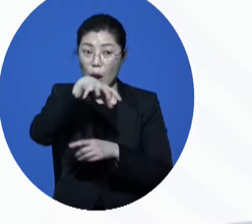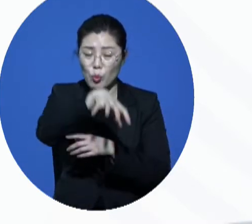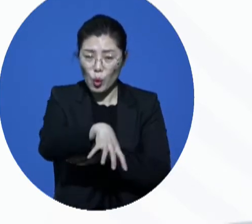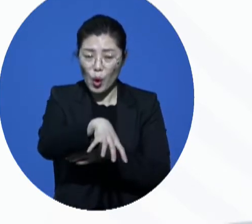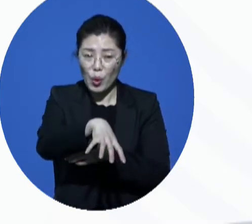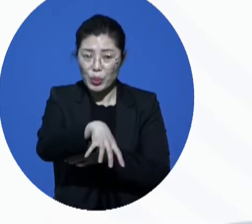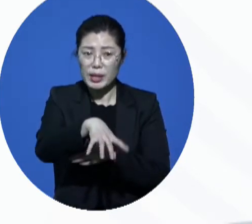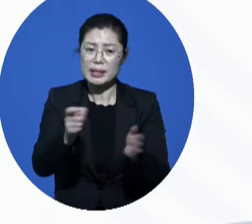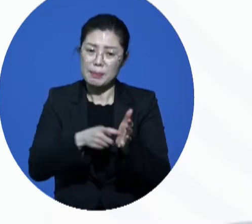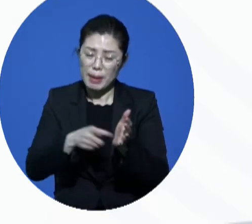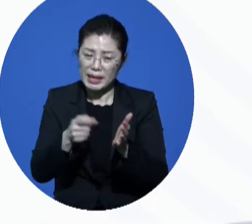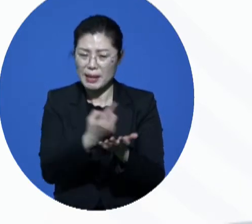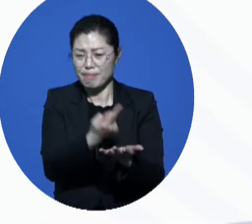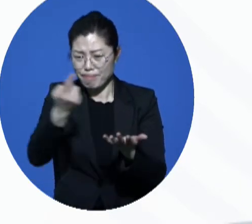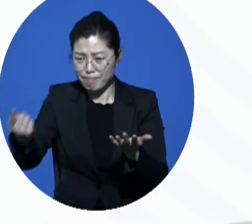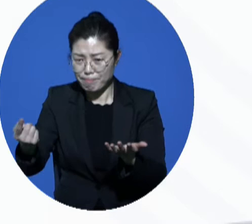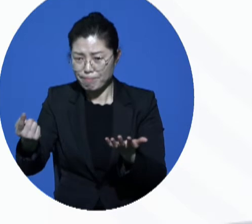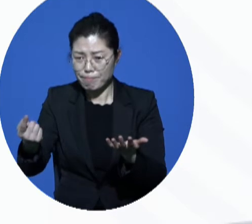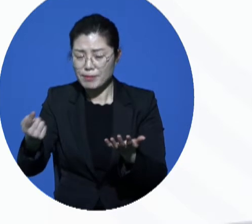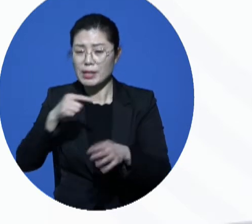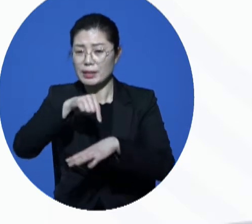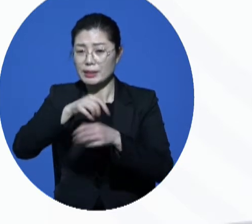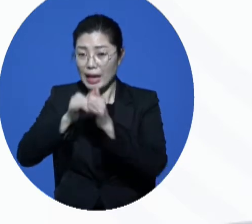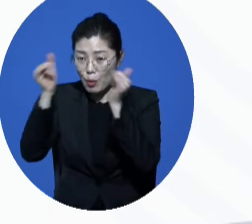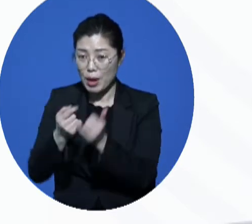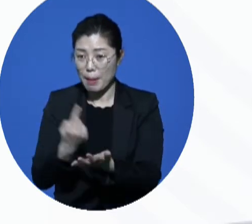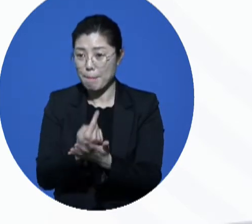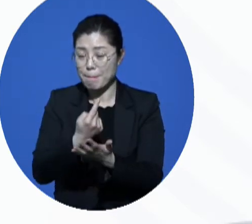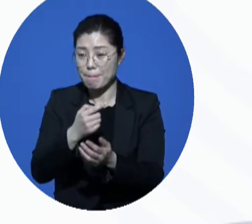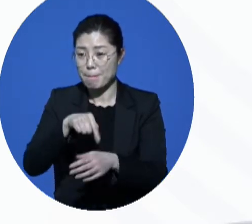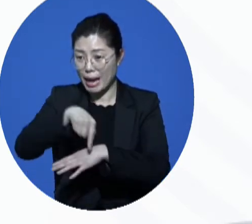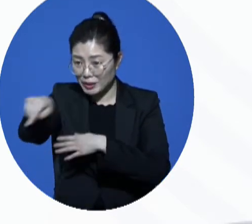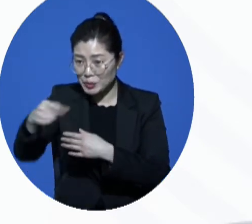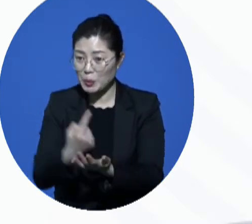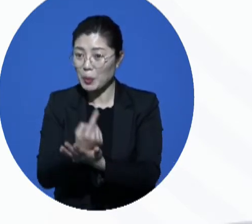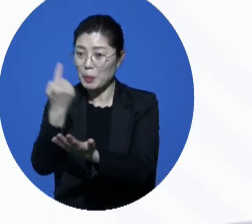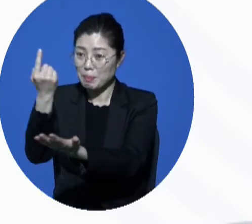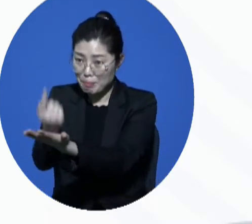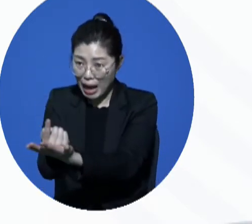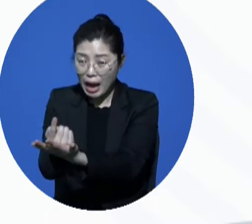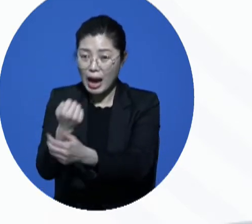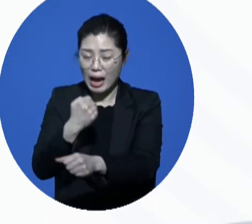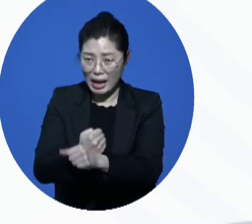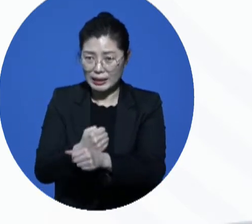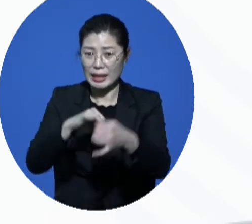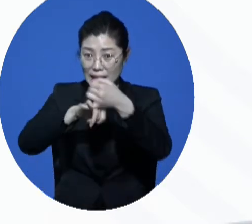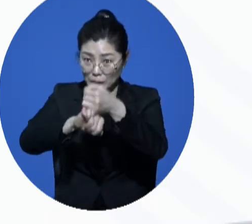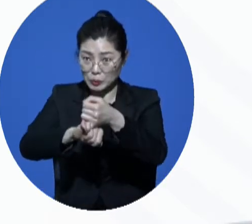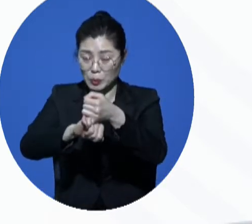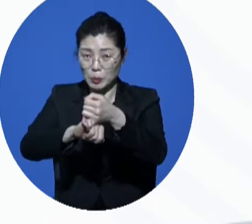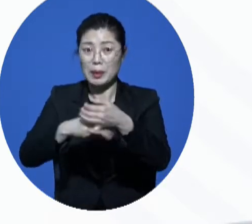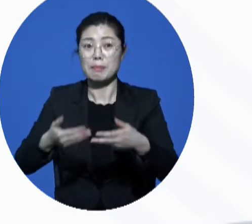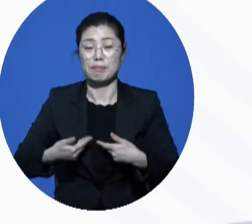탈시설, 긴급 탈시설 지원을 위한 TFT를 서울시는 운영하겠다라는 약속을 받아내기는 합니다. 하지만